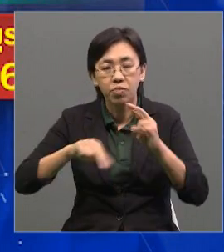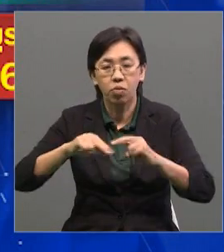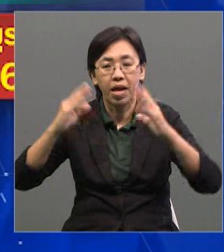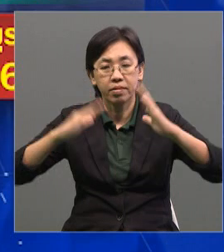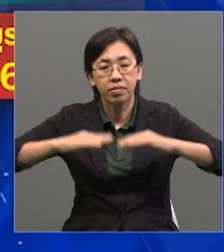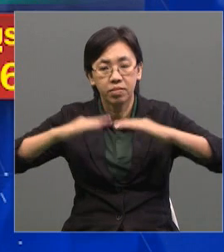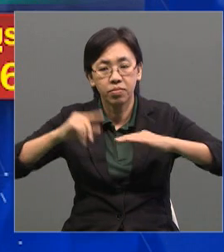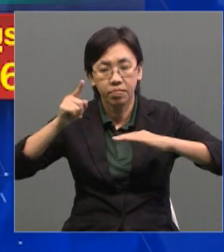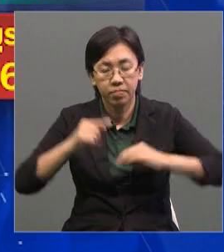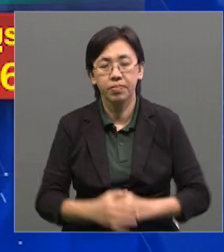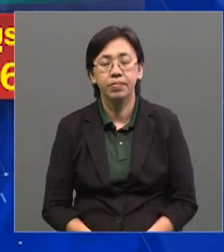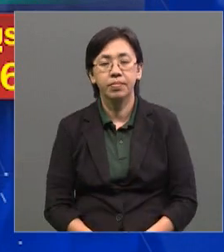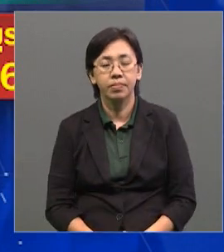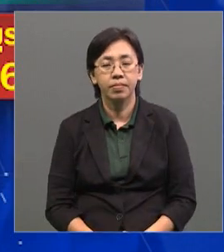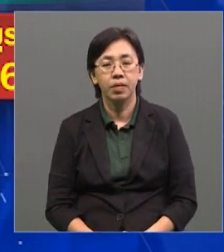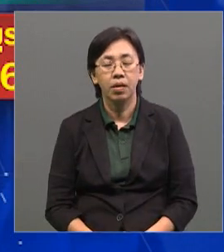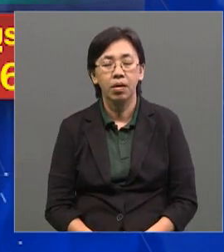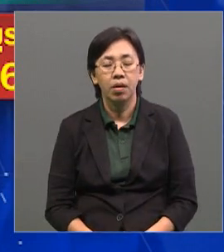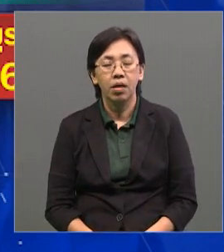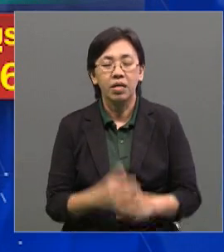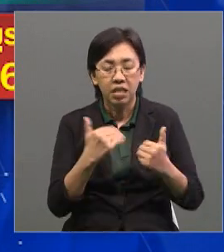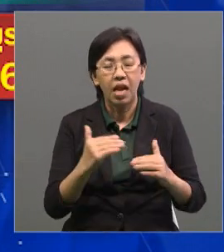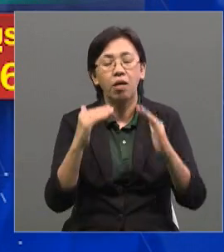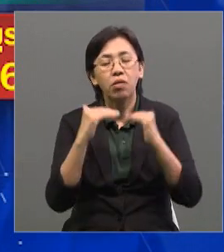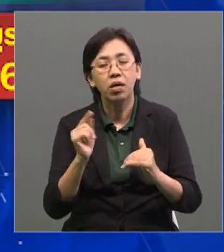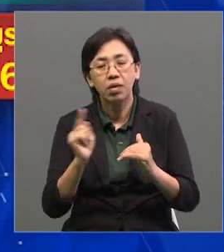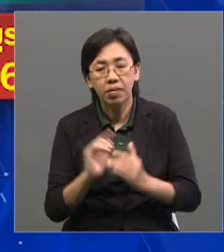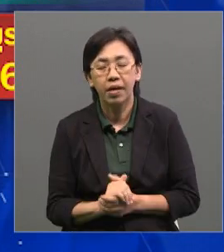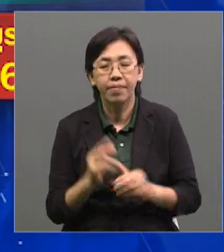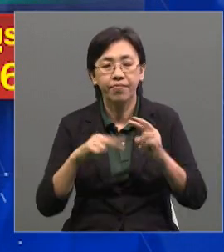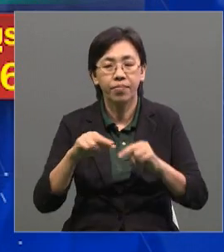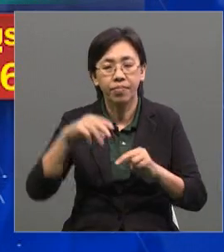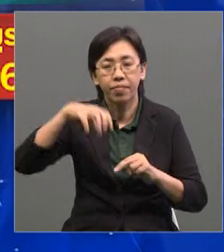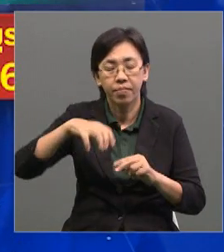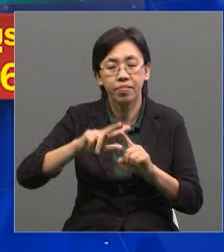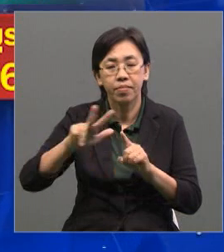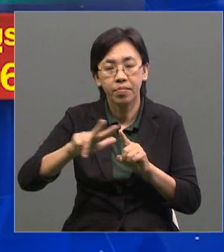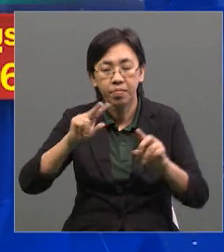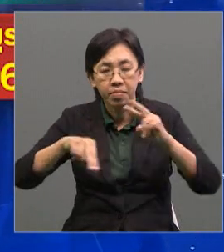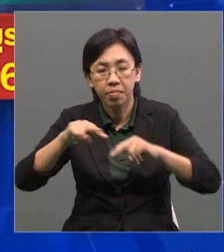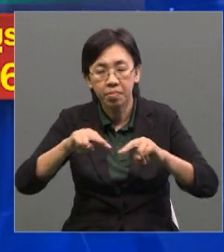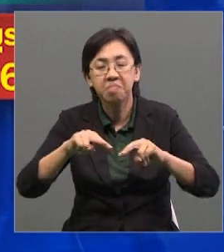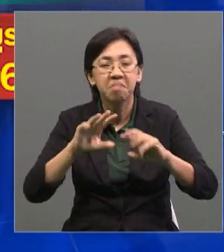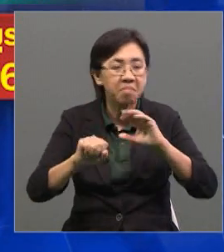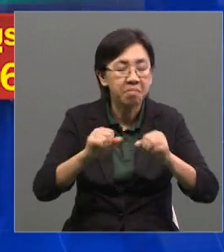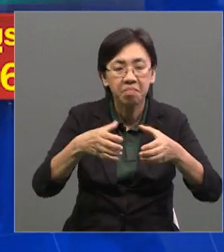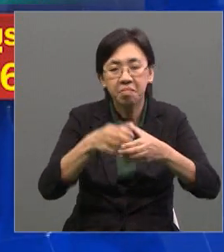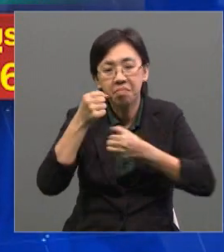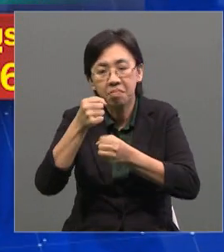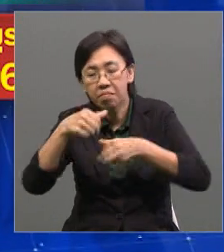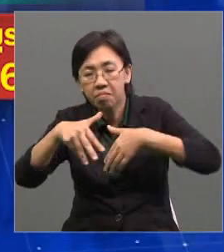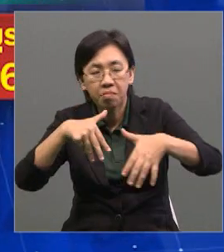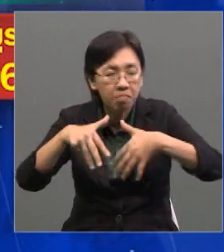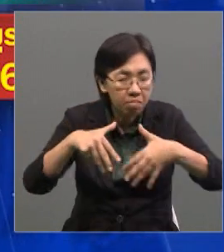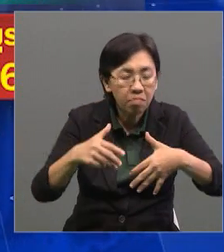ทนค่ะต่อมานะคะย้ายมาดำรงตำแหน่งในกองกำกับการ 3คุมเรื่องการปราบจราจลก่อนจะย้ายไป